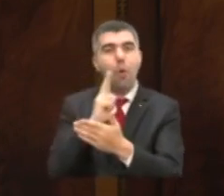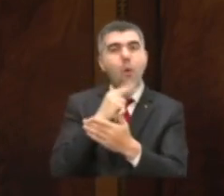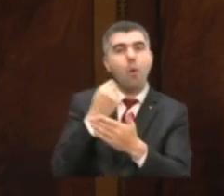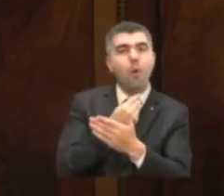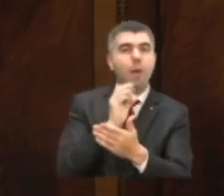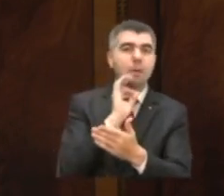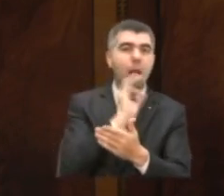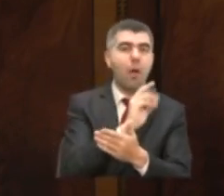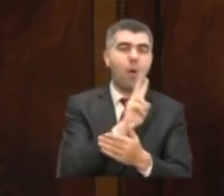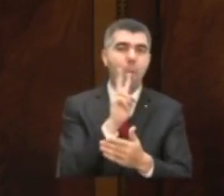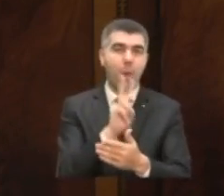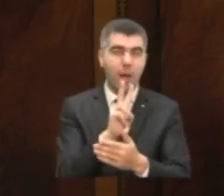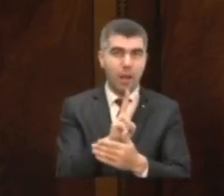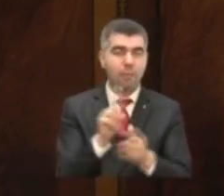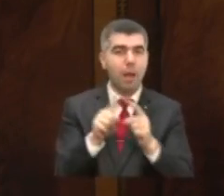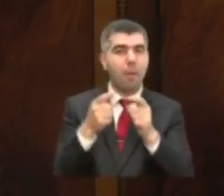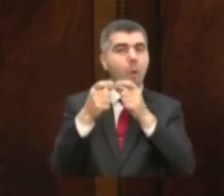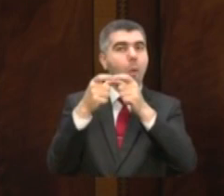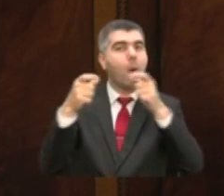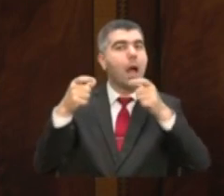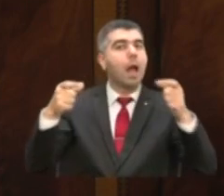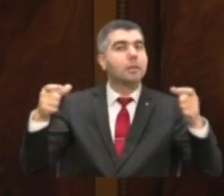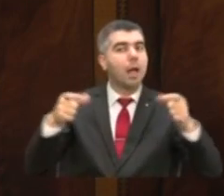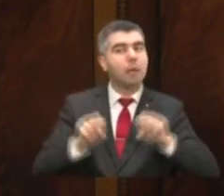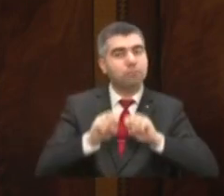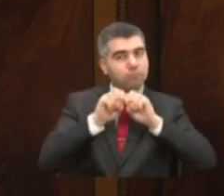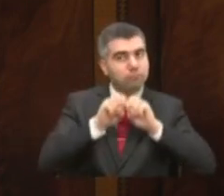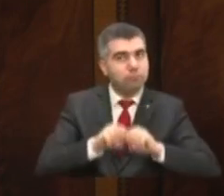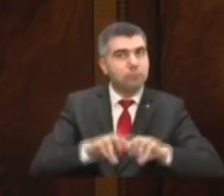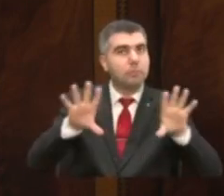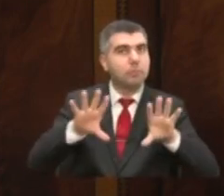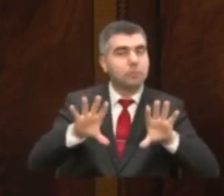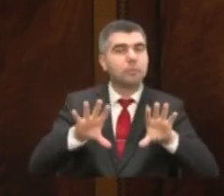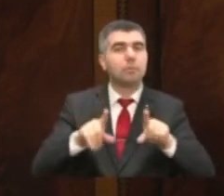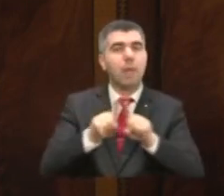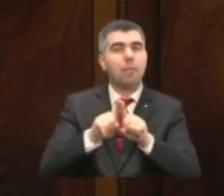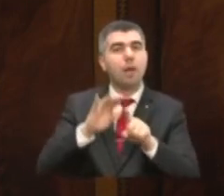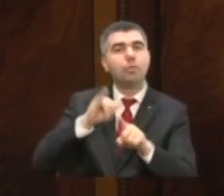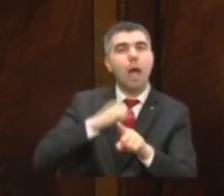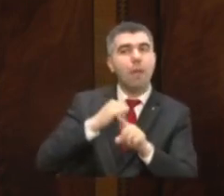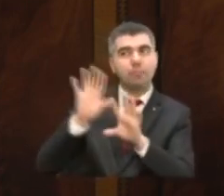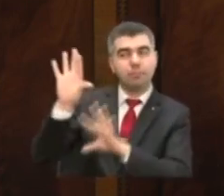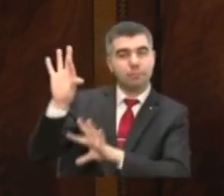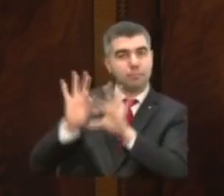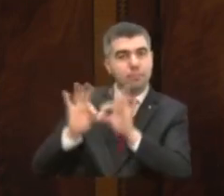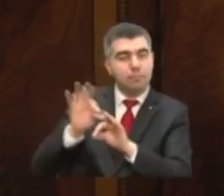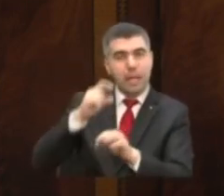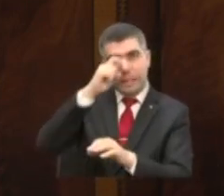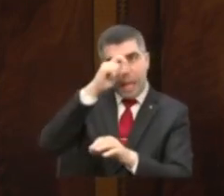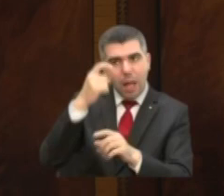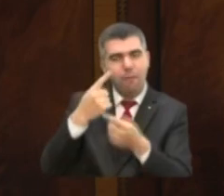سيمكن من توسيع العرض والإمكانية ديال الاستفادة مزيد من الشباب من هذه المخيمات سواء صيفية أو